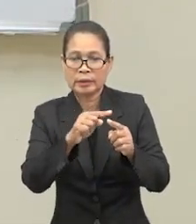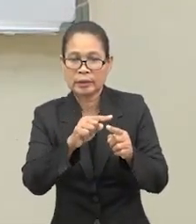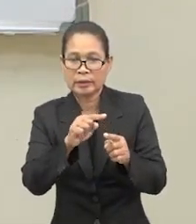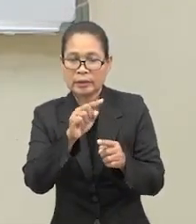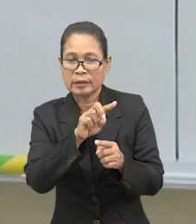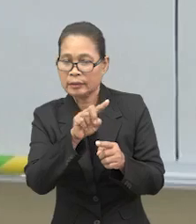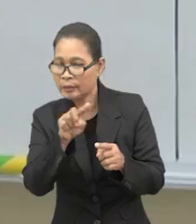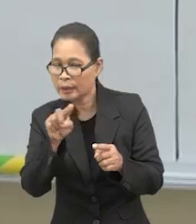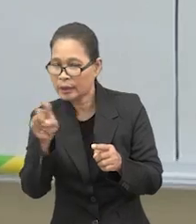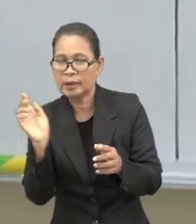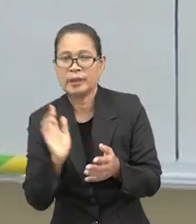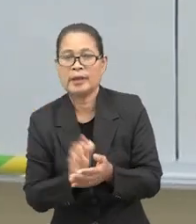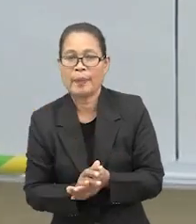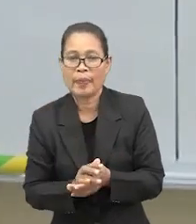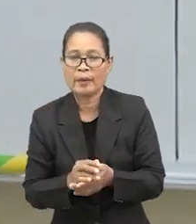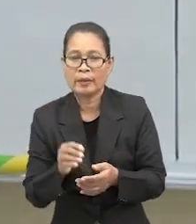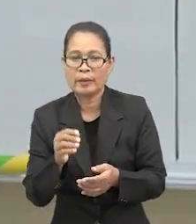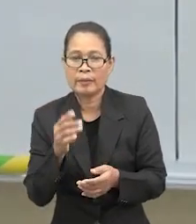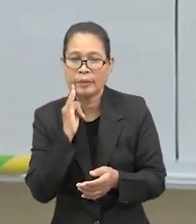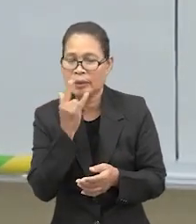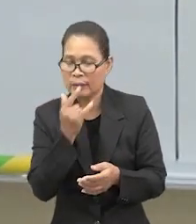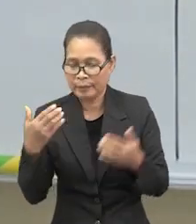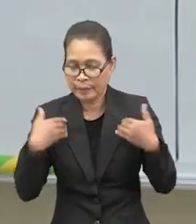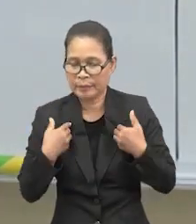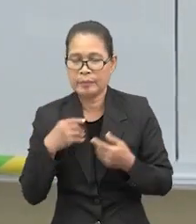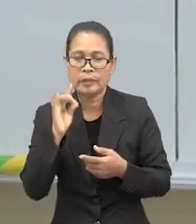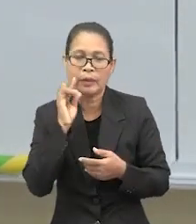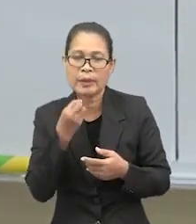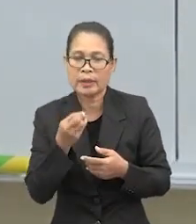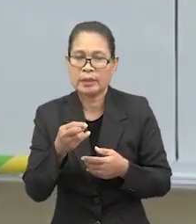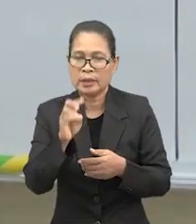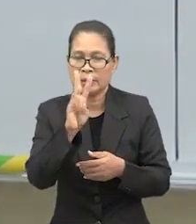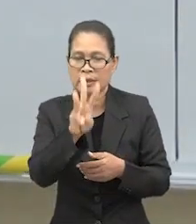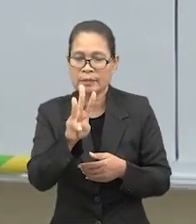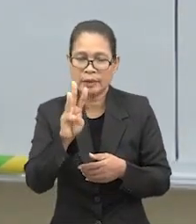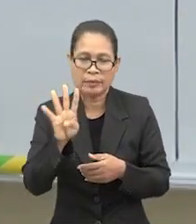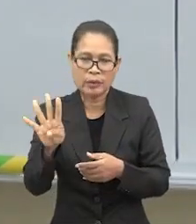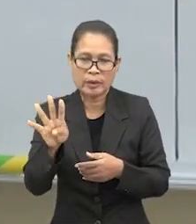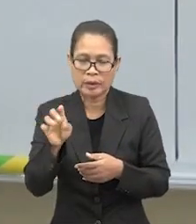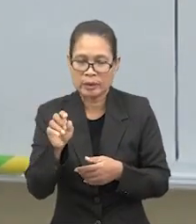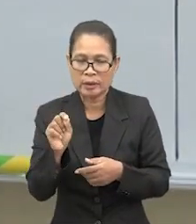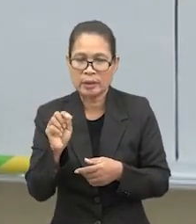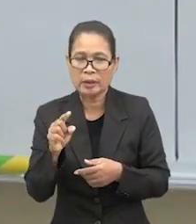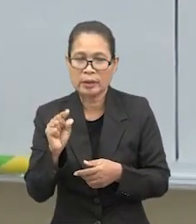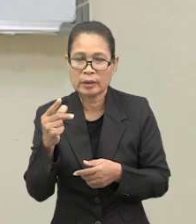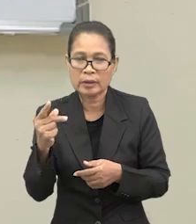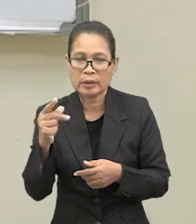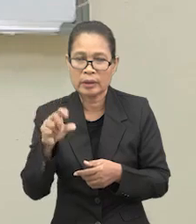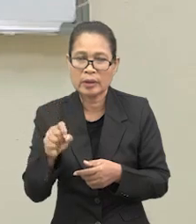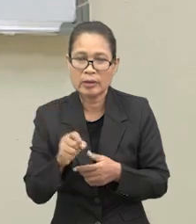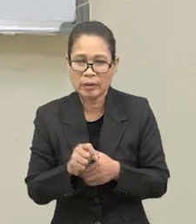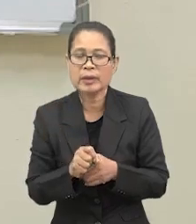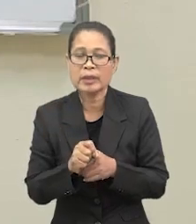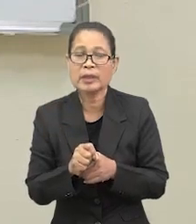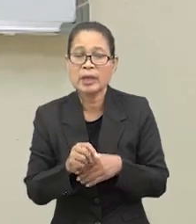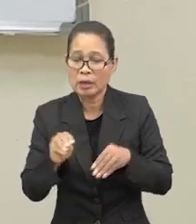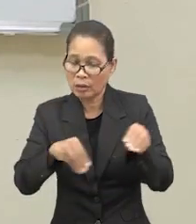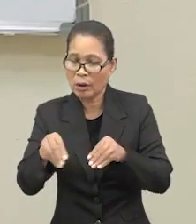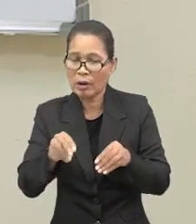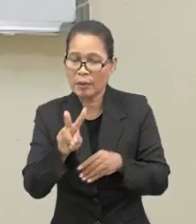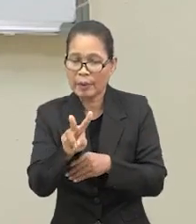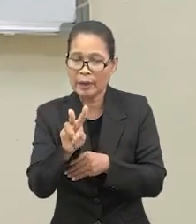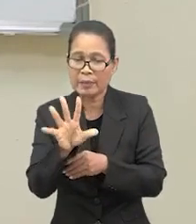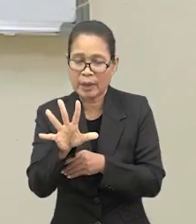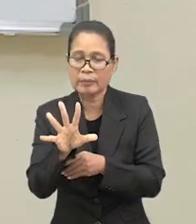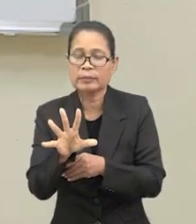Thầm bảo bánh đi, mấy nhà khu bằng hai ngồi dày. Bục há, miên thai miên, xam tập buồn cổ lô, nâng lụa ọt. Một phây pram chạch buồn